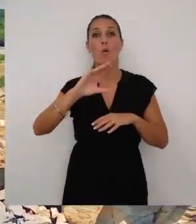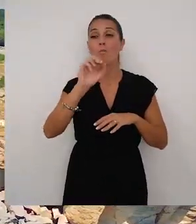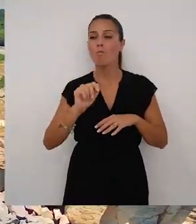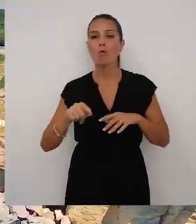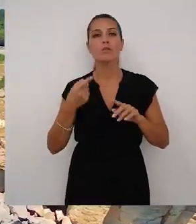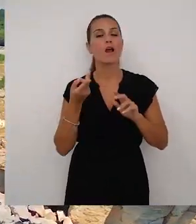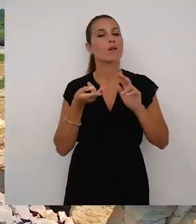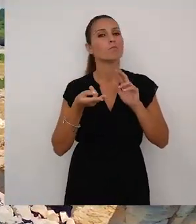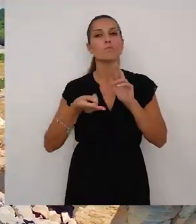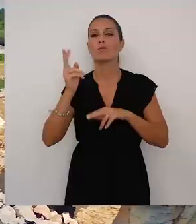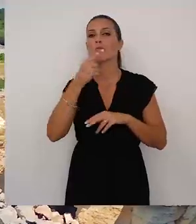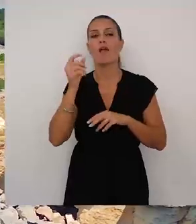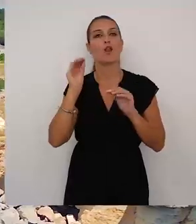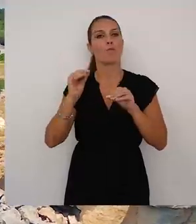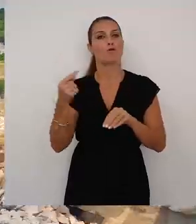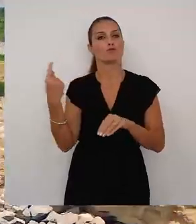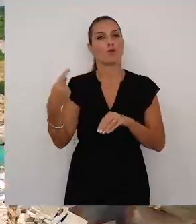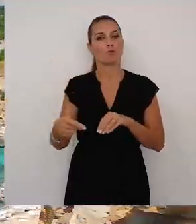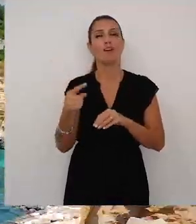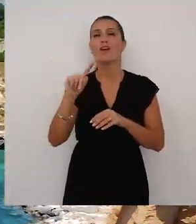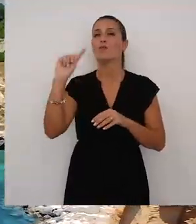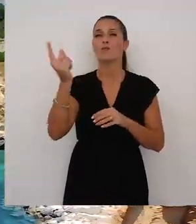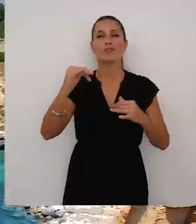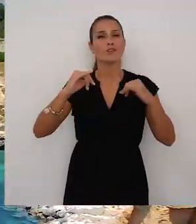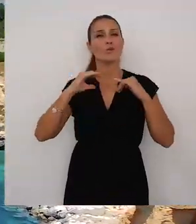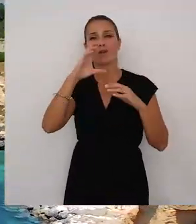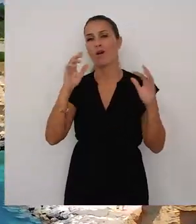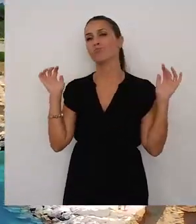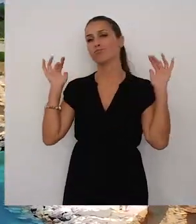pugliese, ogni anno meta di migliaia di vacanzieri.